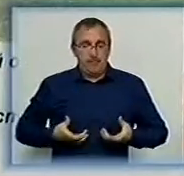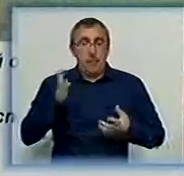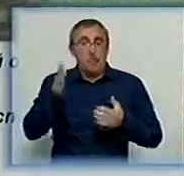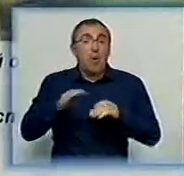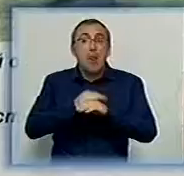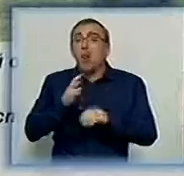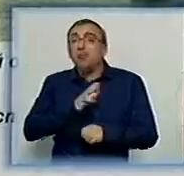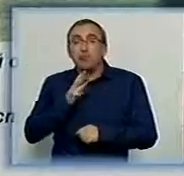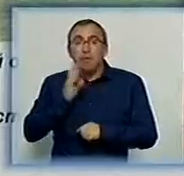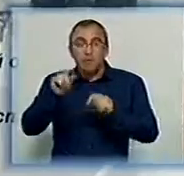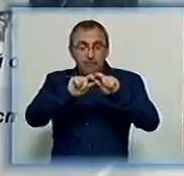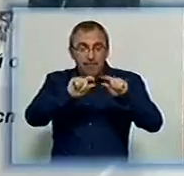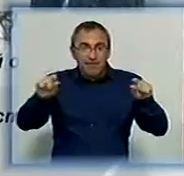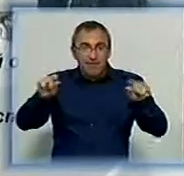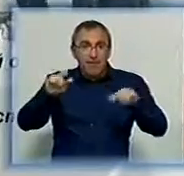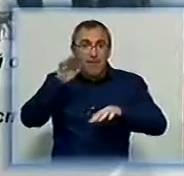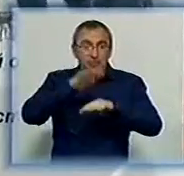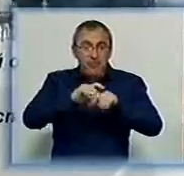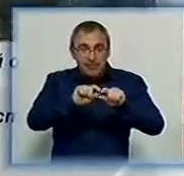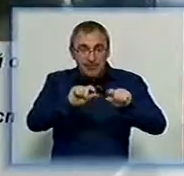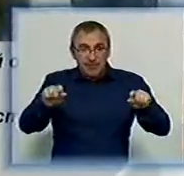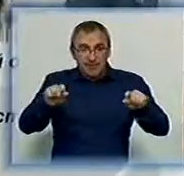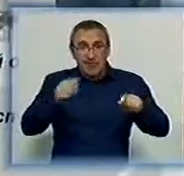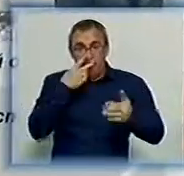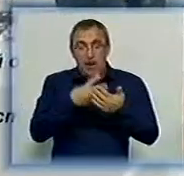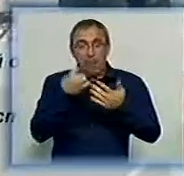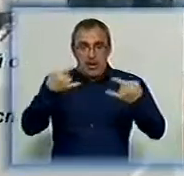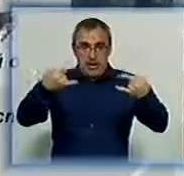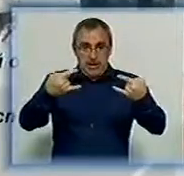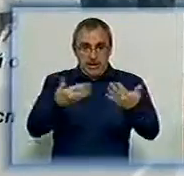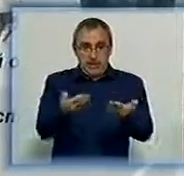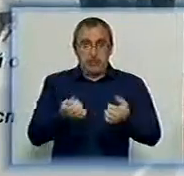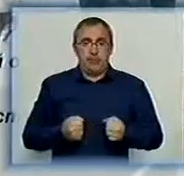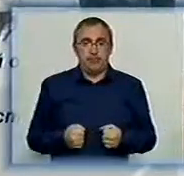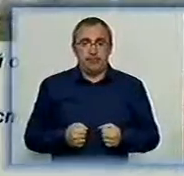до благодійності може кожен. Реквізити військової частини А0680 ви бачите на екрані.